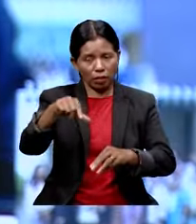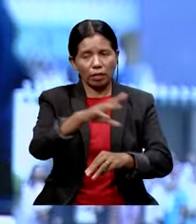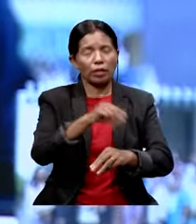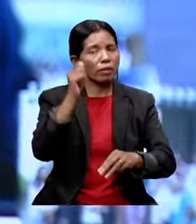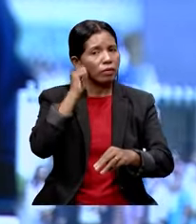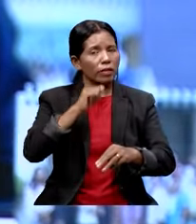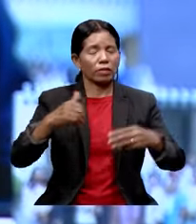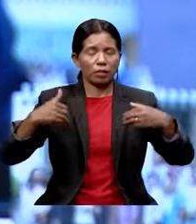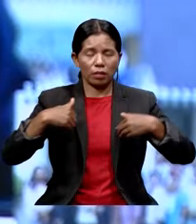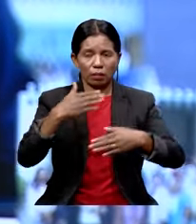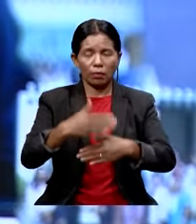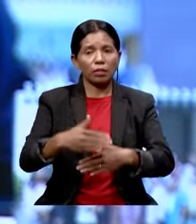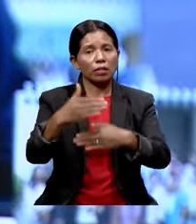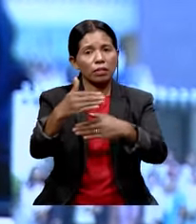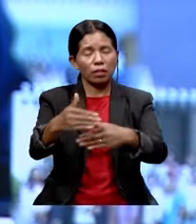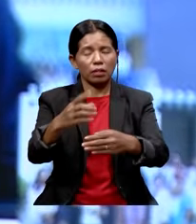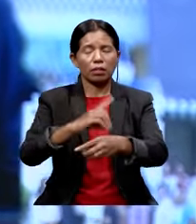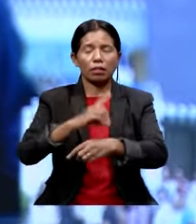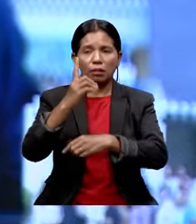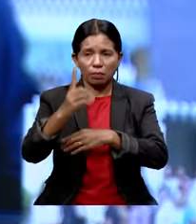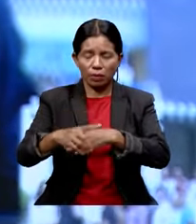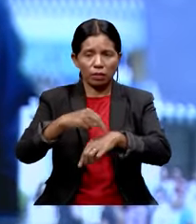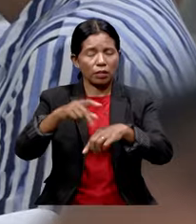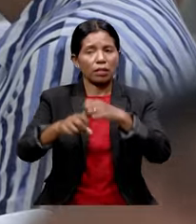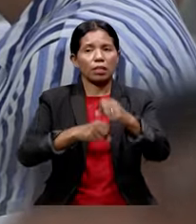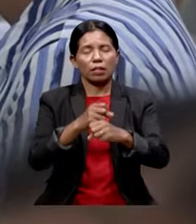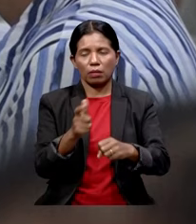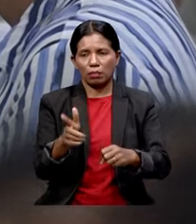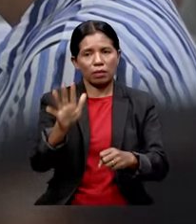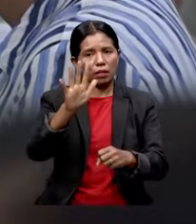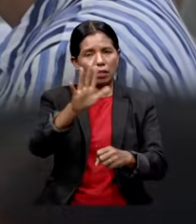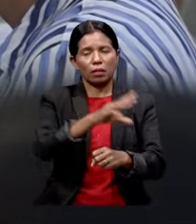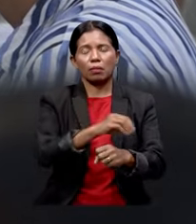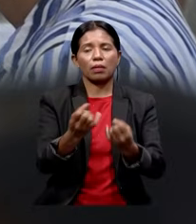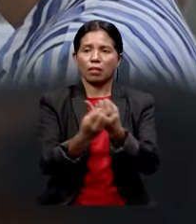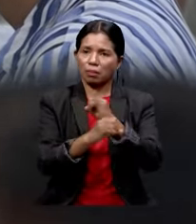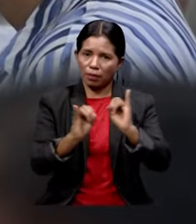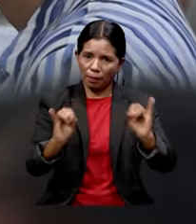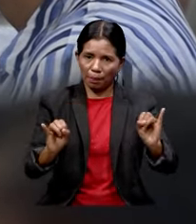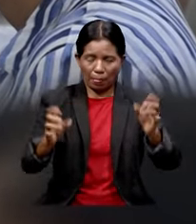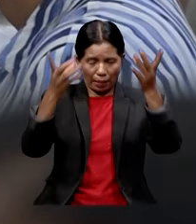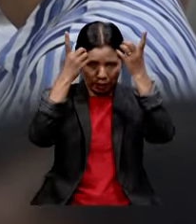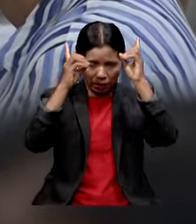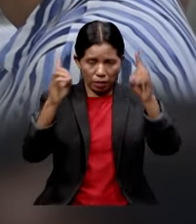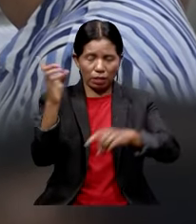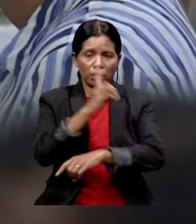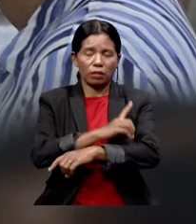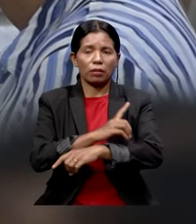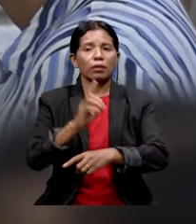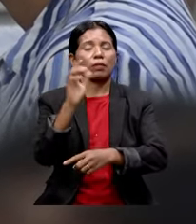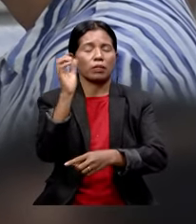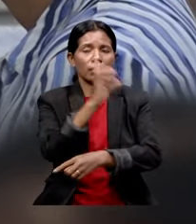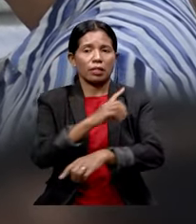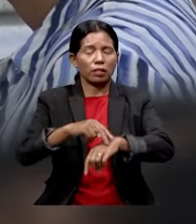ia proses sudah jemolmentu nasional depois de tinang ron racing lima konsulta popular ka referendo. Razang desidi komora lorong nasional veto ia